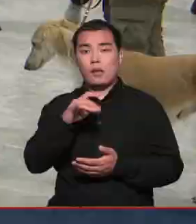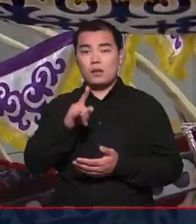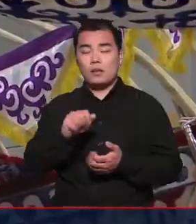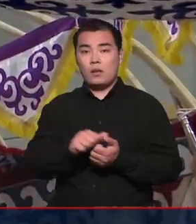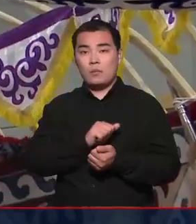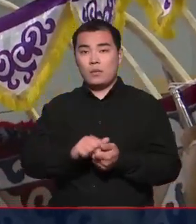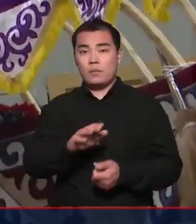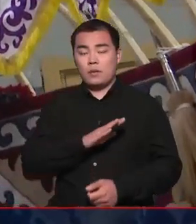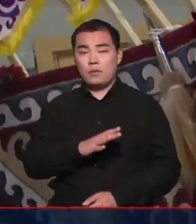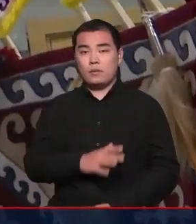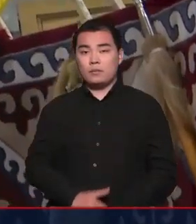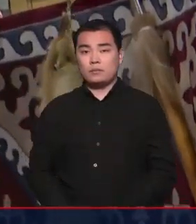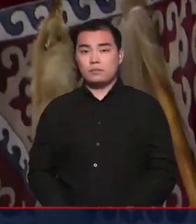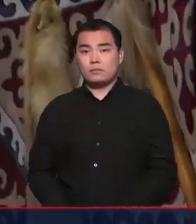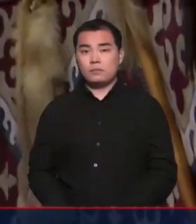документами.